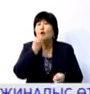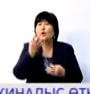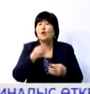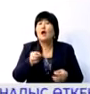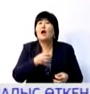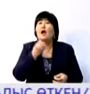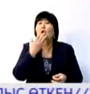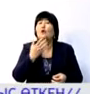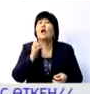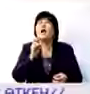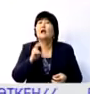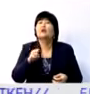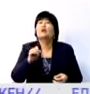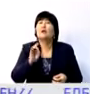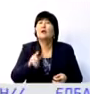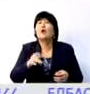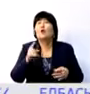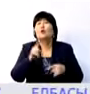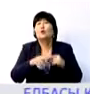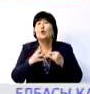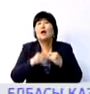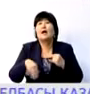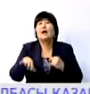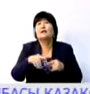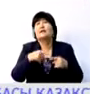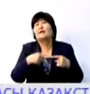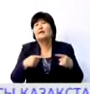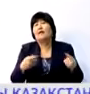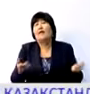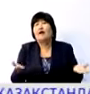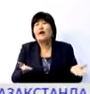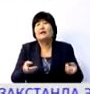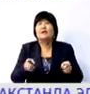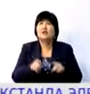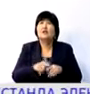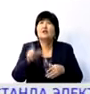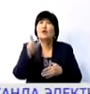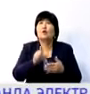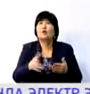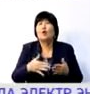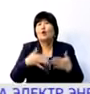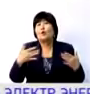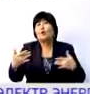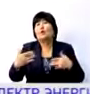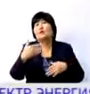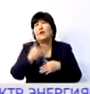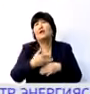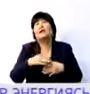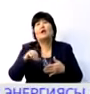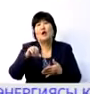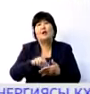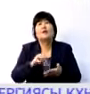Ақ күлім, Ән тұмарым, Айдана, Туған жер, Алтынай, Неге неге, Қайтейін сияқты әндері бүгінде үлкен сахналарда орындалып